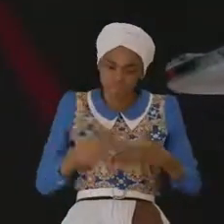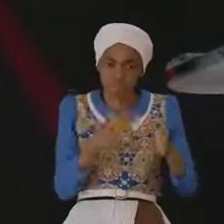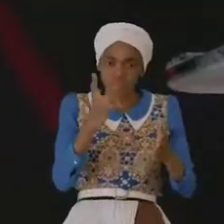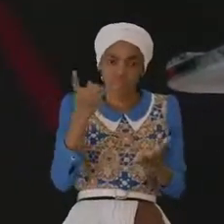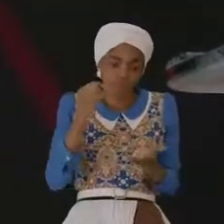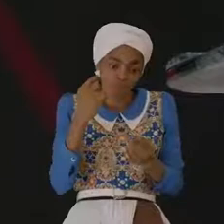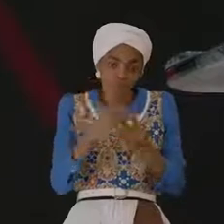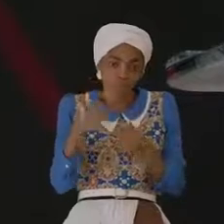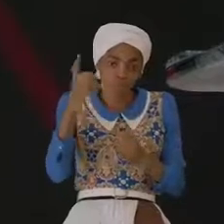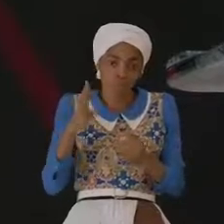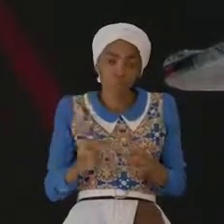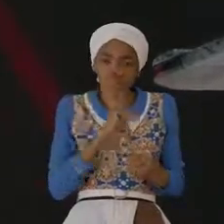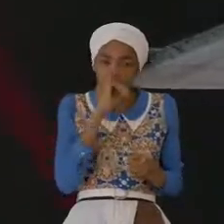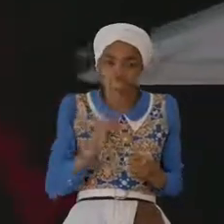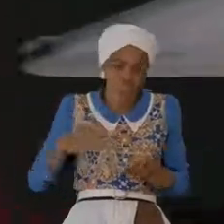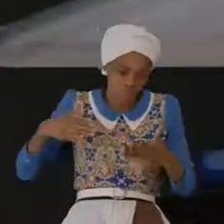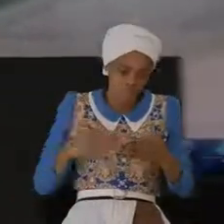Les Écritures vous dirigent.